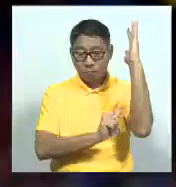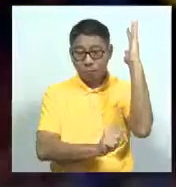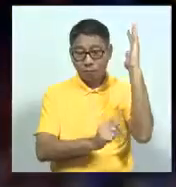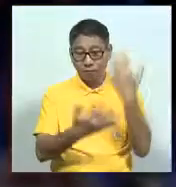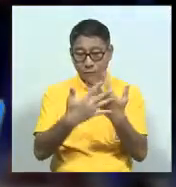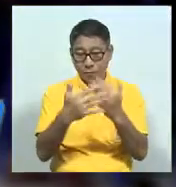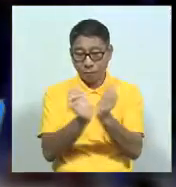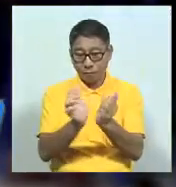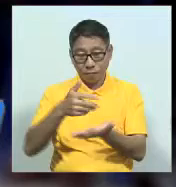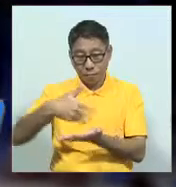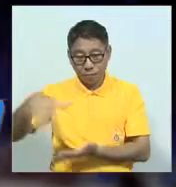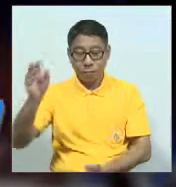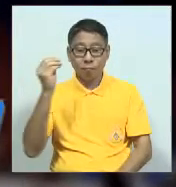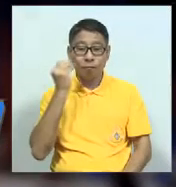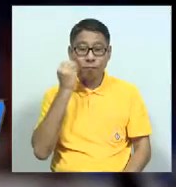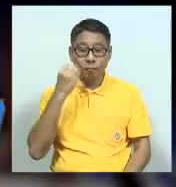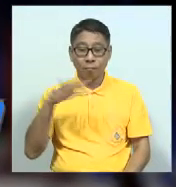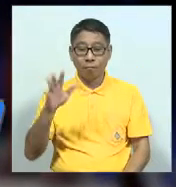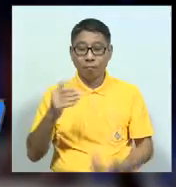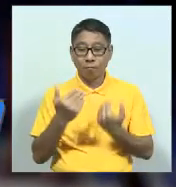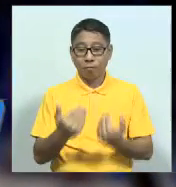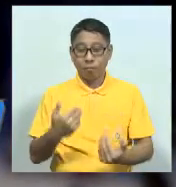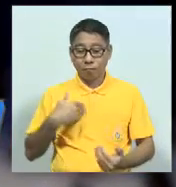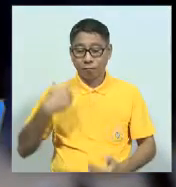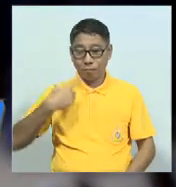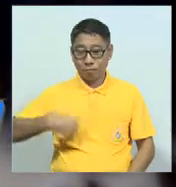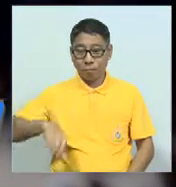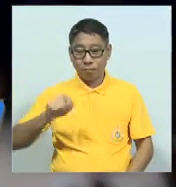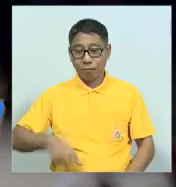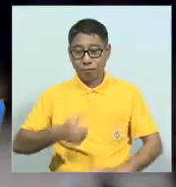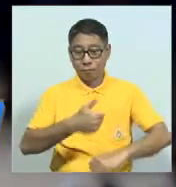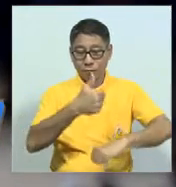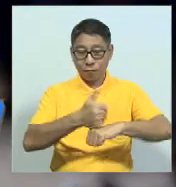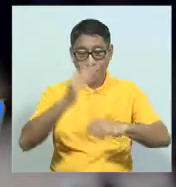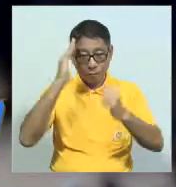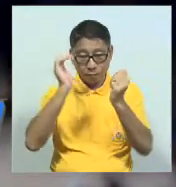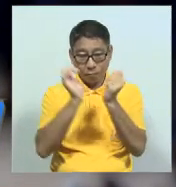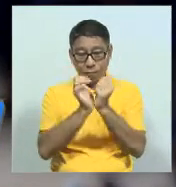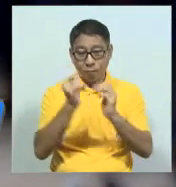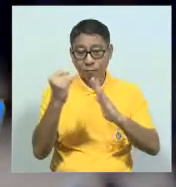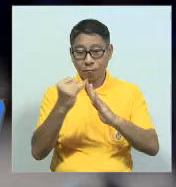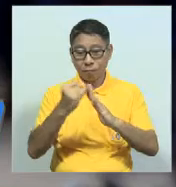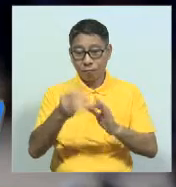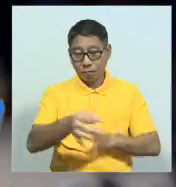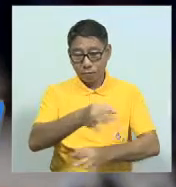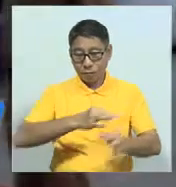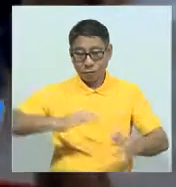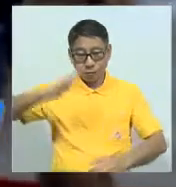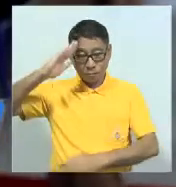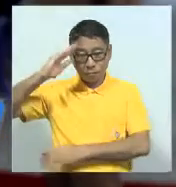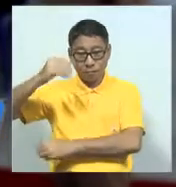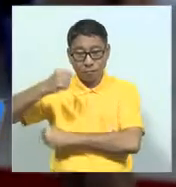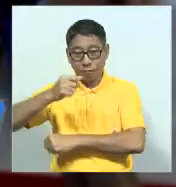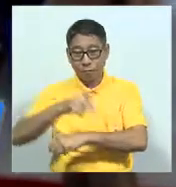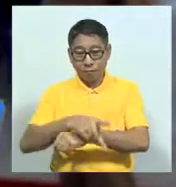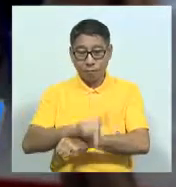ปล่อยตัวผู้ได้รับพระราชทานอภัยโทษโดยมีอัยการจังหวัดผู้บังคับการตำรวจภูธรจังหวัดผู้แทนฝ่ายทหารประ